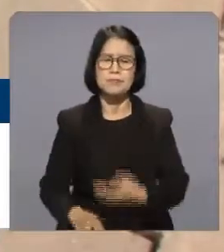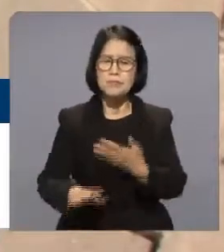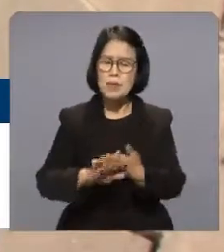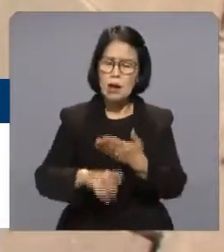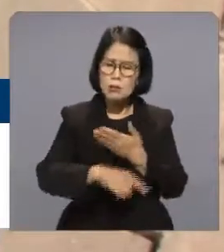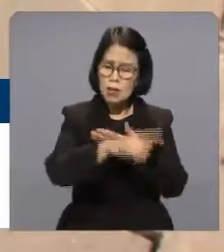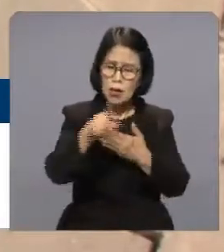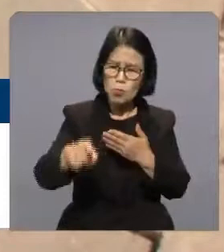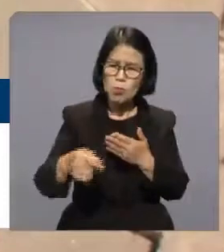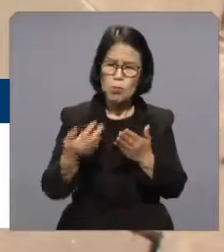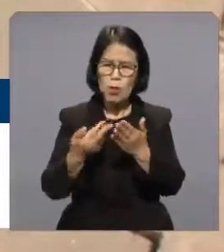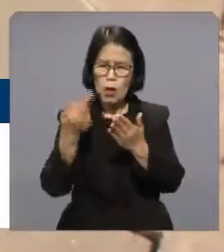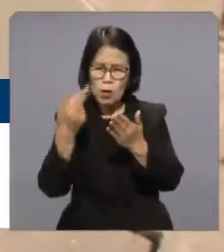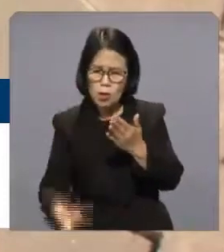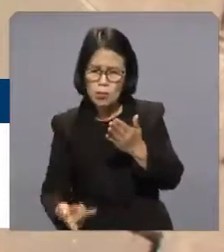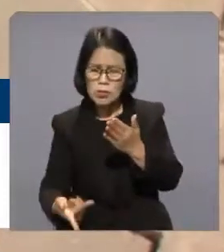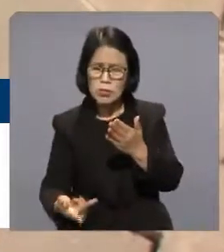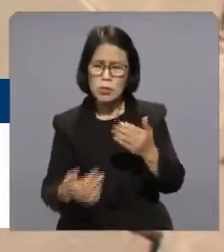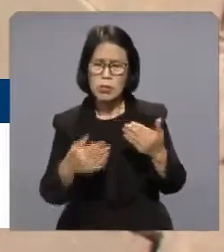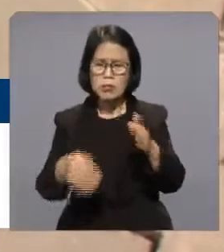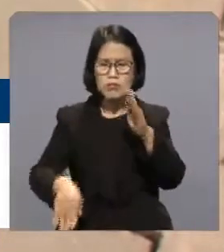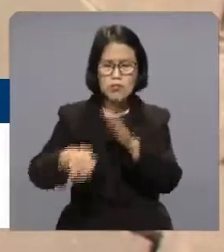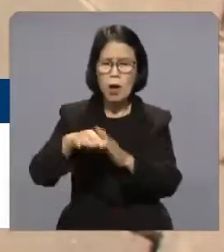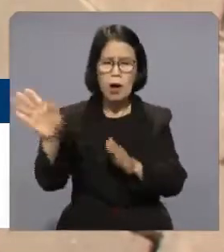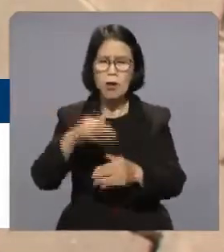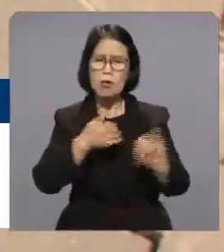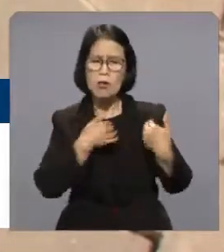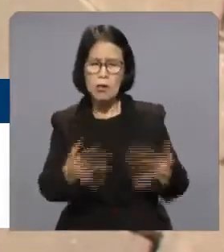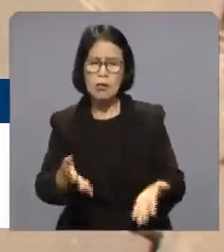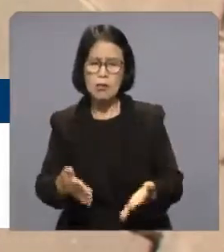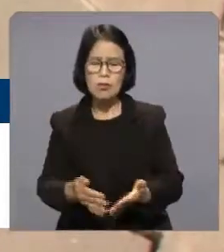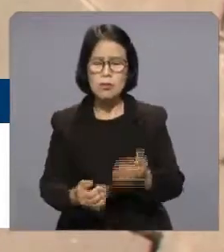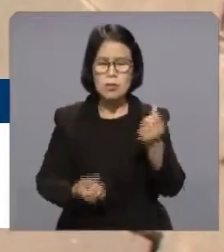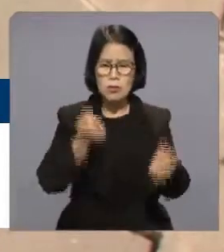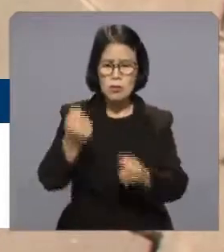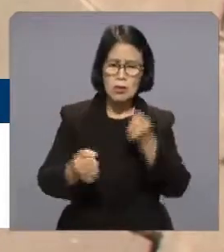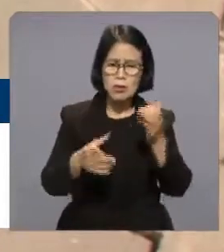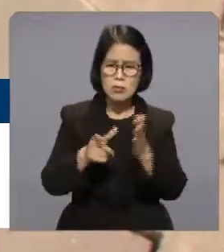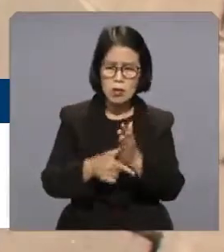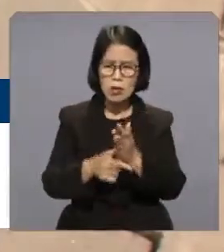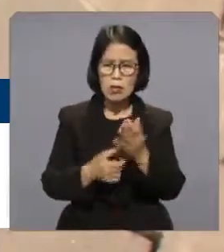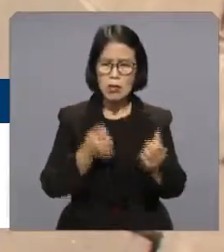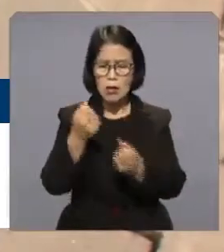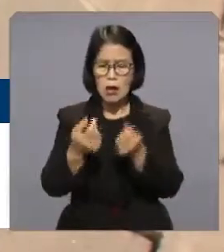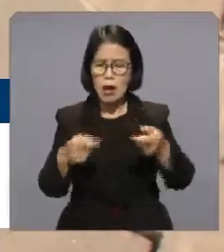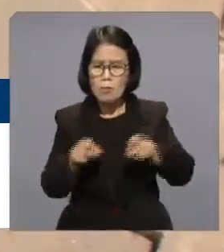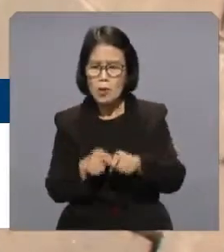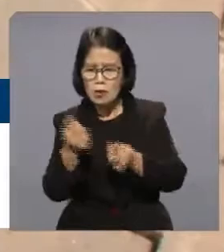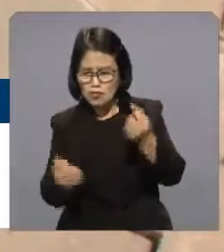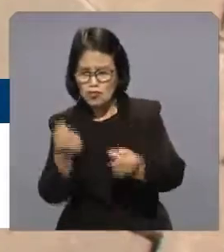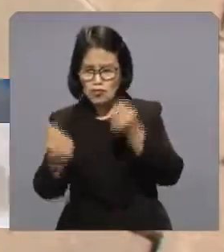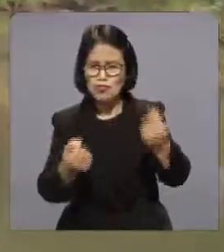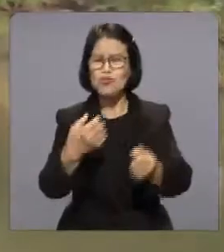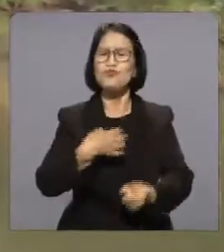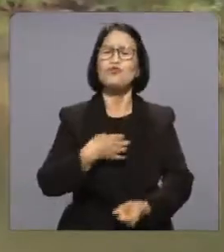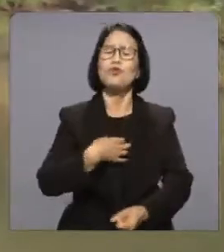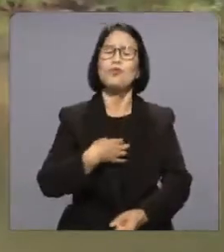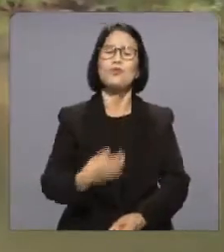이거 땅가짐 이거는 안 메꾸고 그냥 놔두고 있어요. 그냥. 자전거 탈 때, 자전거 여러 대 같이 갈 때는 좀 위험합니다.